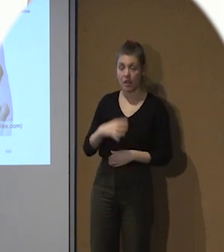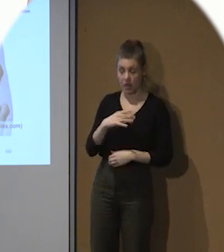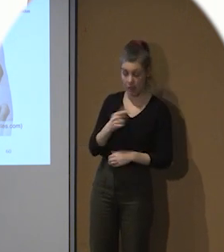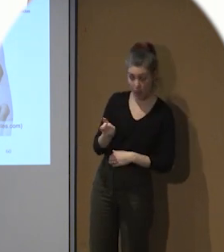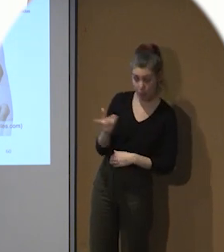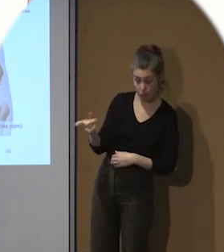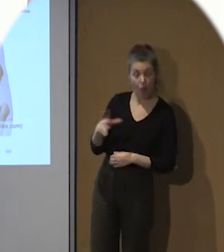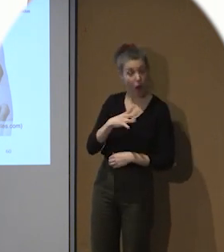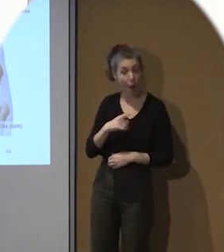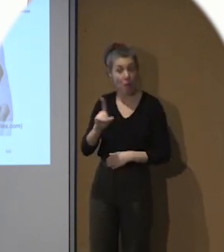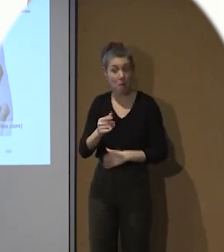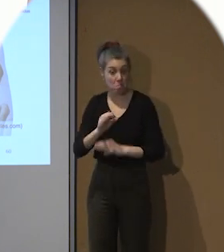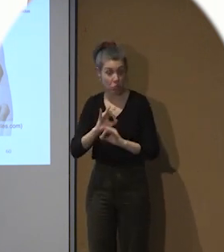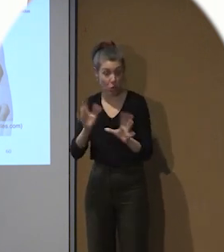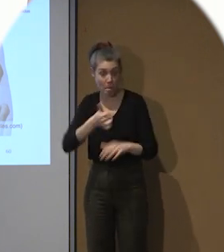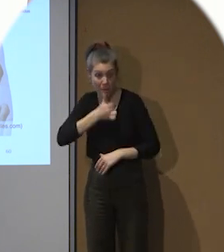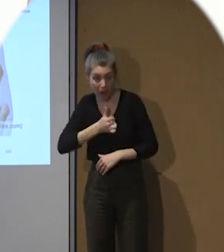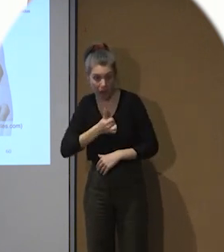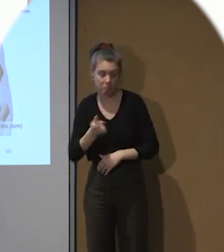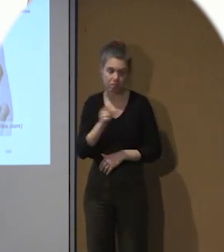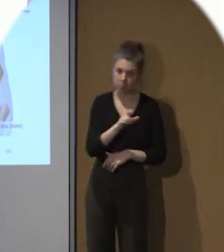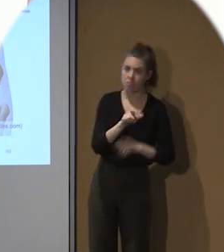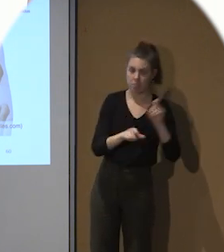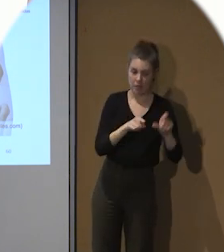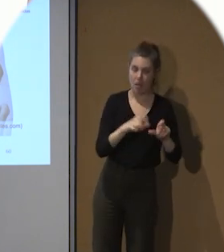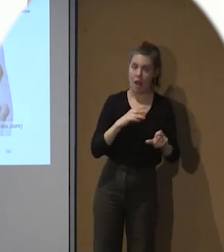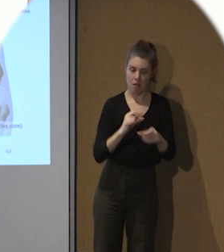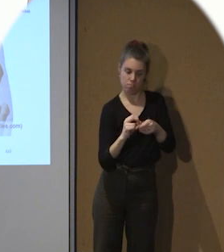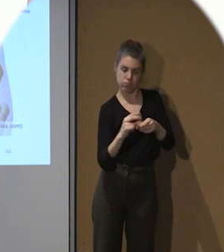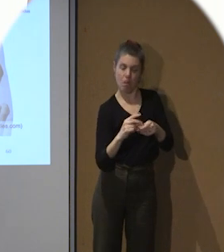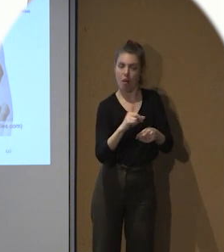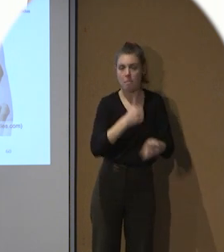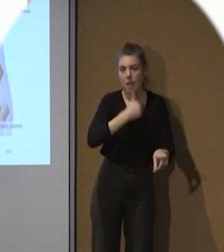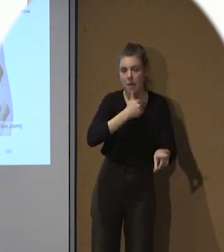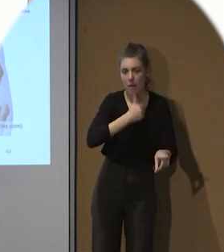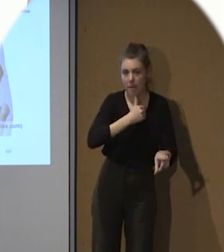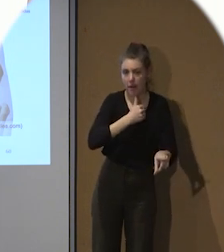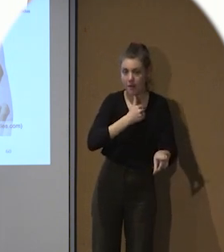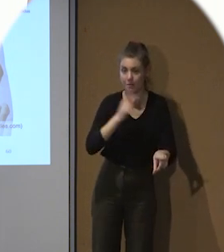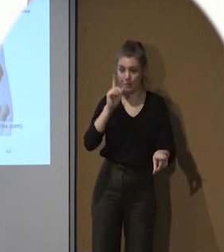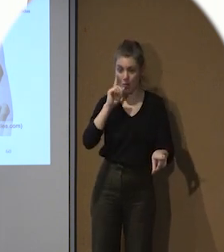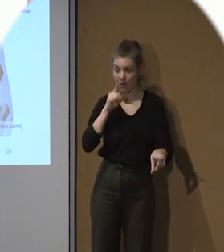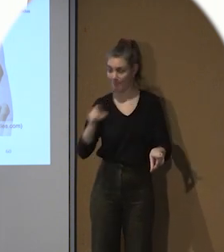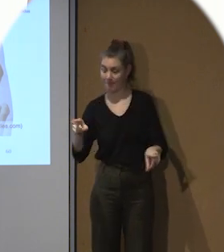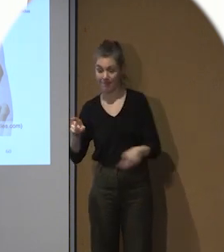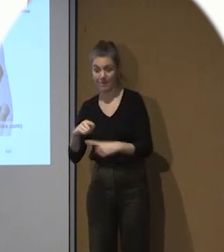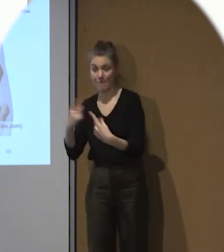Et on s'est rendu compte que, justement, les patients qui n'avaient pas de symptômes, c'était ceux qui avaient une activité physique.